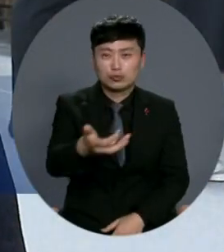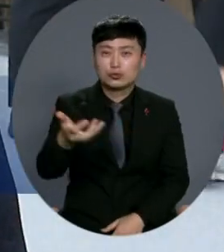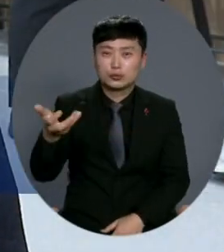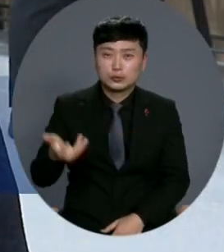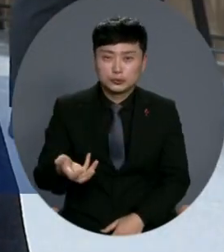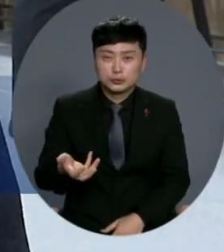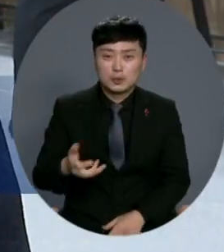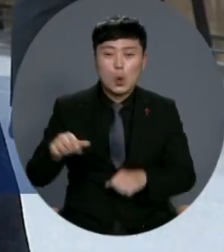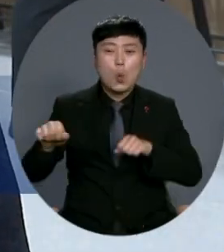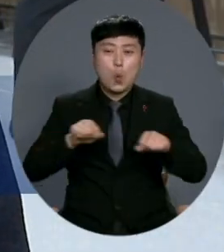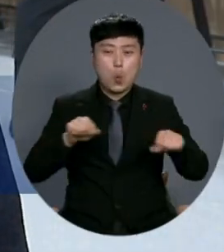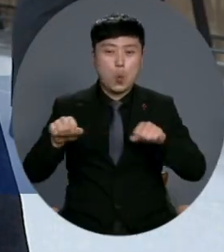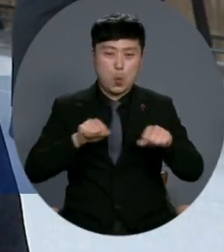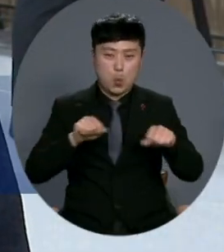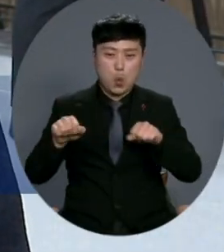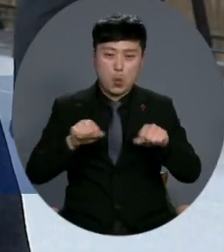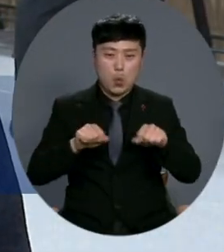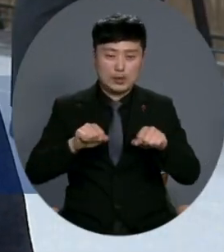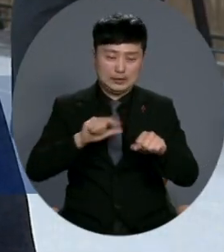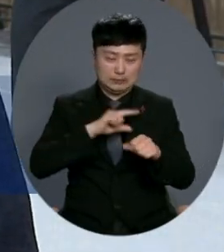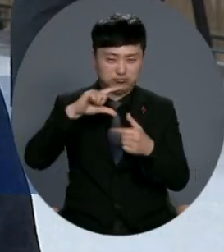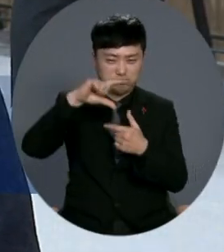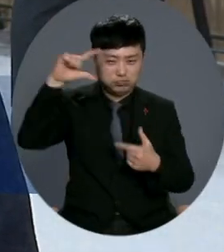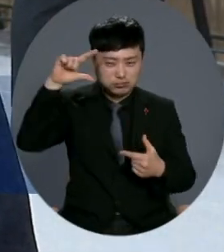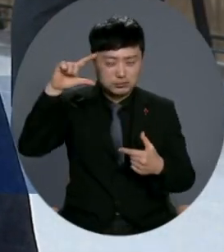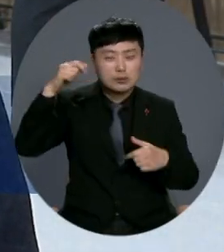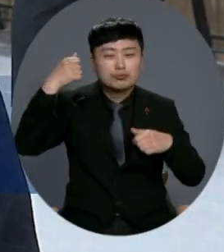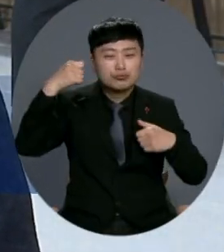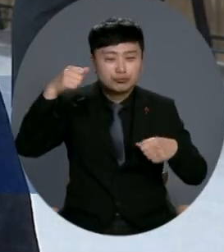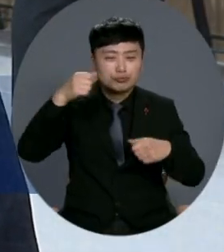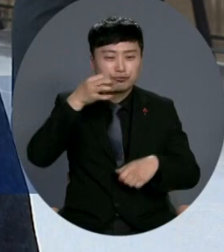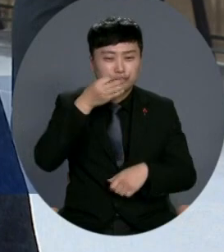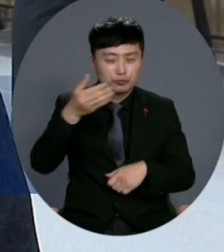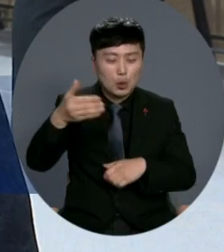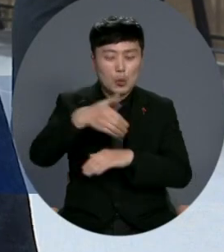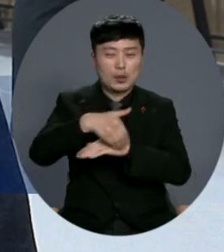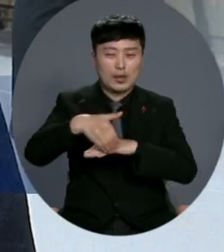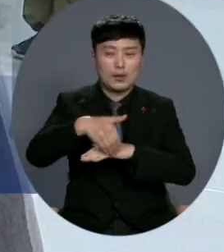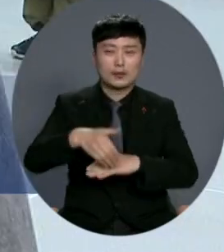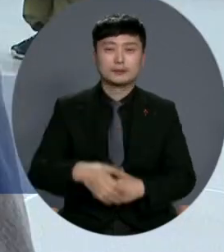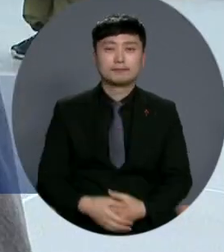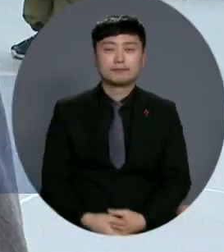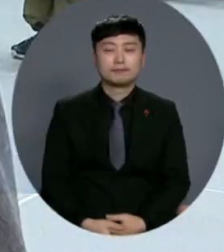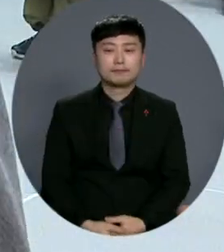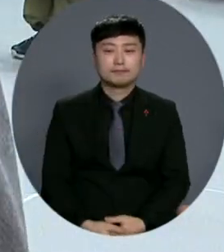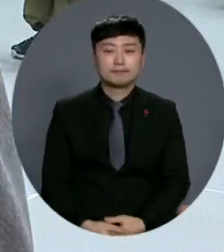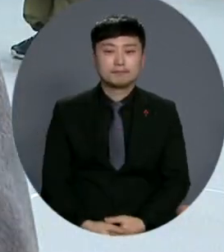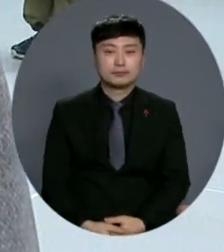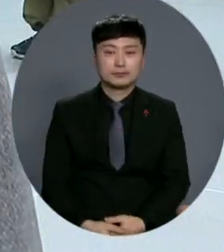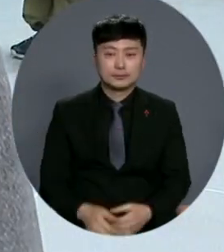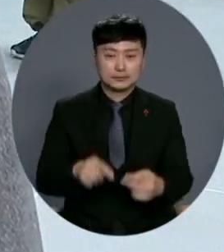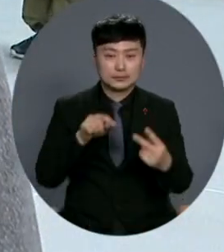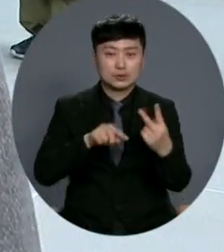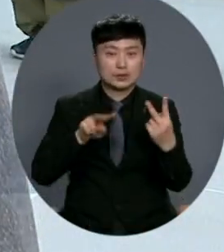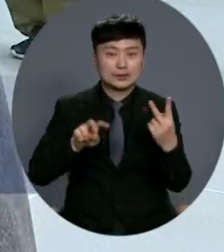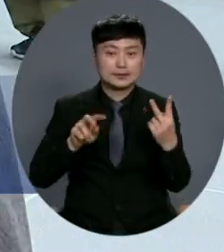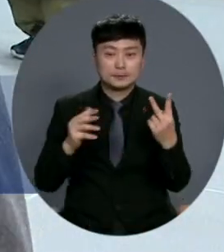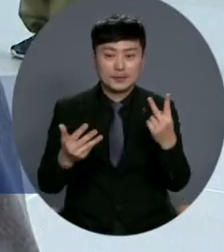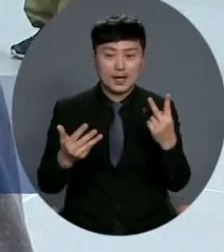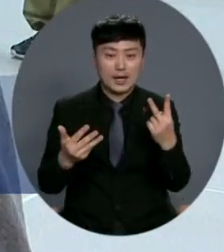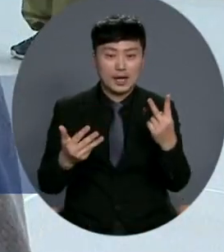그런 아마 브랜드 뮤지컬을 만들기 위해서 저희들이 그렇게 제작 기획을 하고 있습니다. 2.28이라는